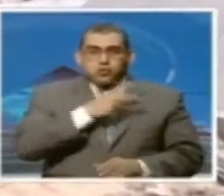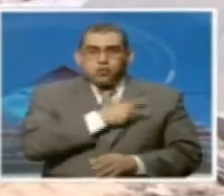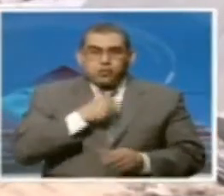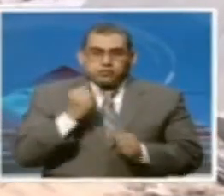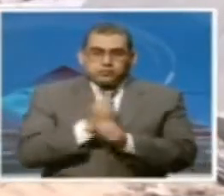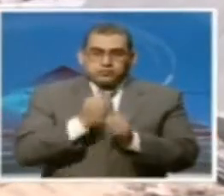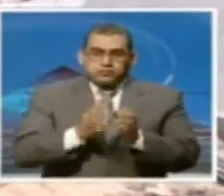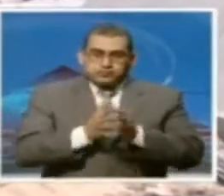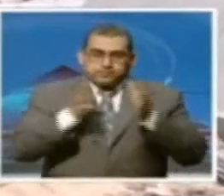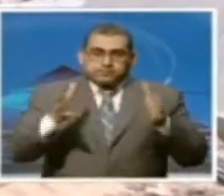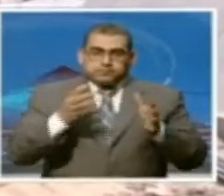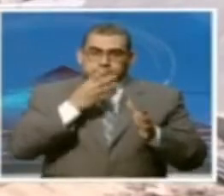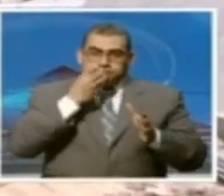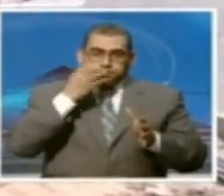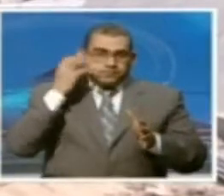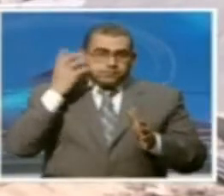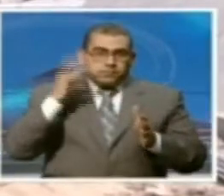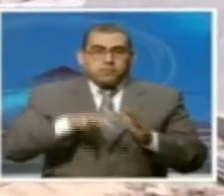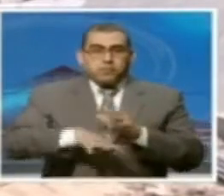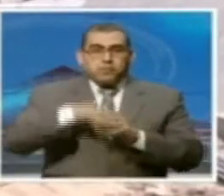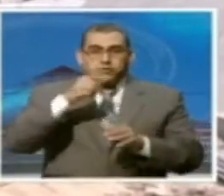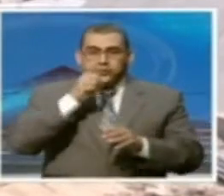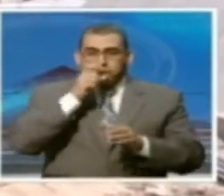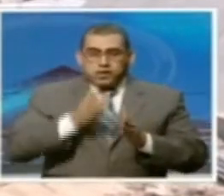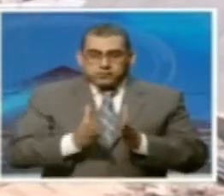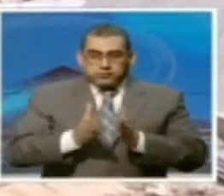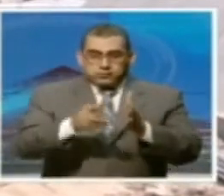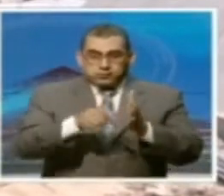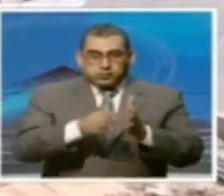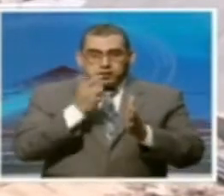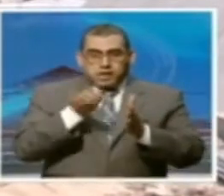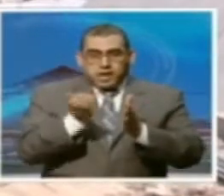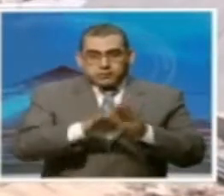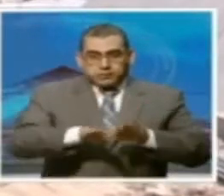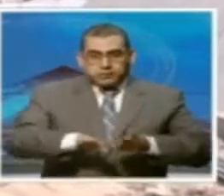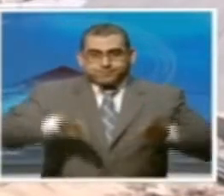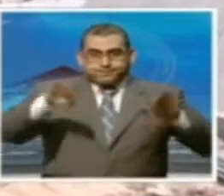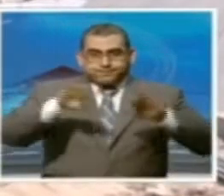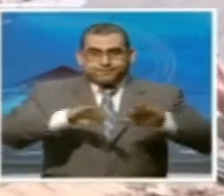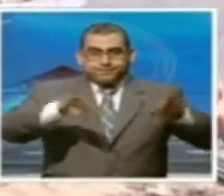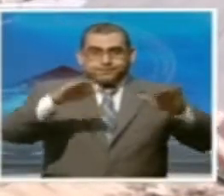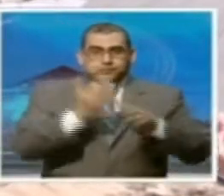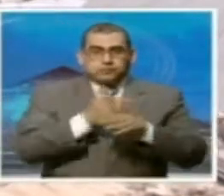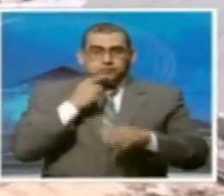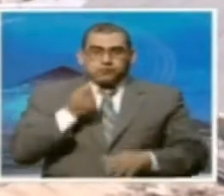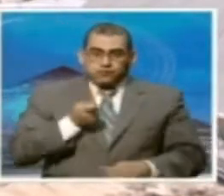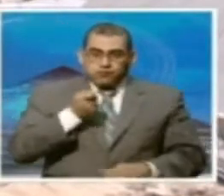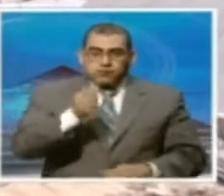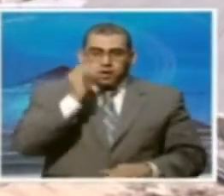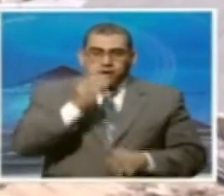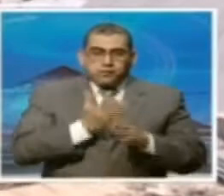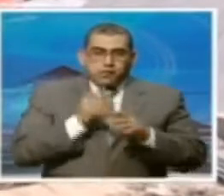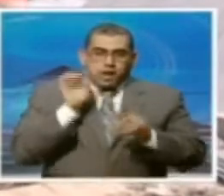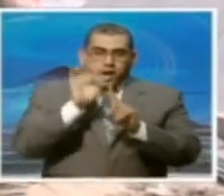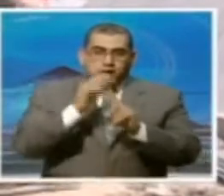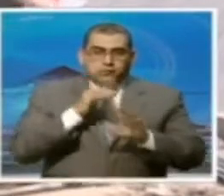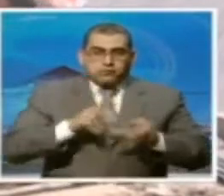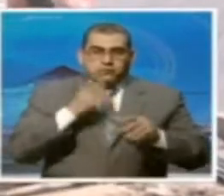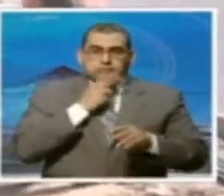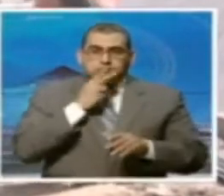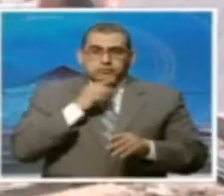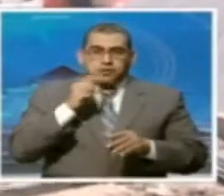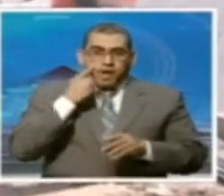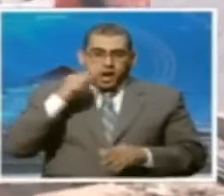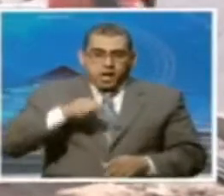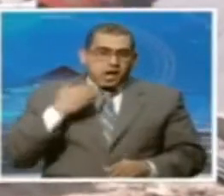التوسع في مشروع تبطين وتأهيل الترع بتوفير الموارد اللازمة لهذا الغرض في إطار مبادرة